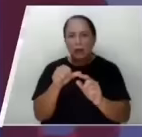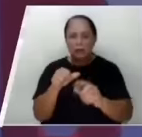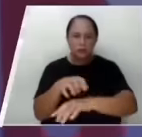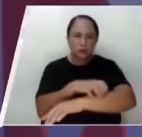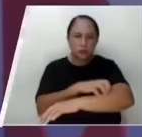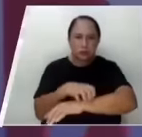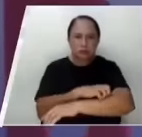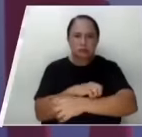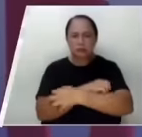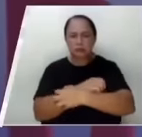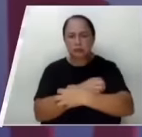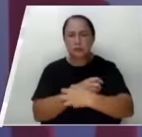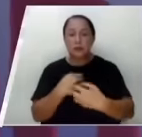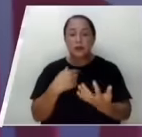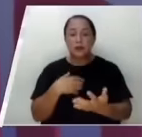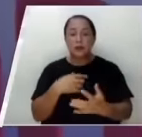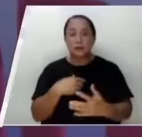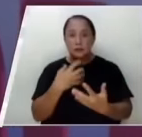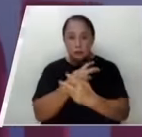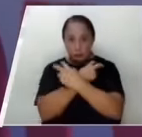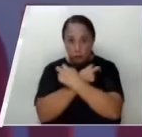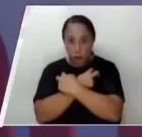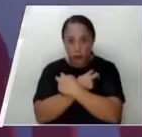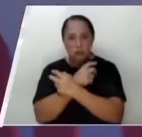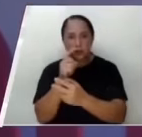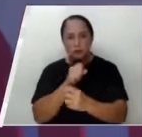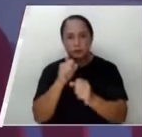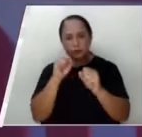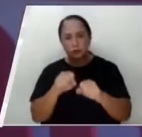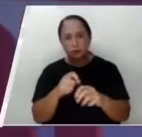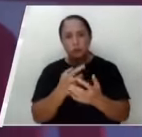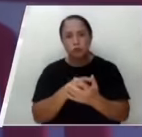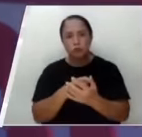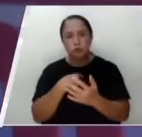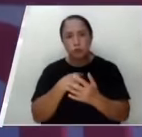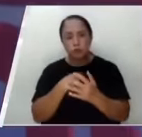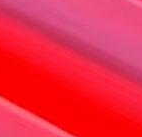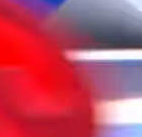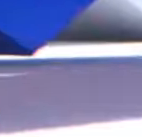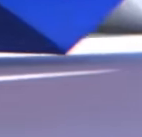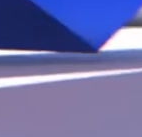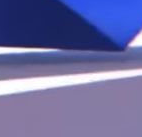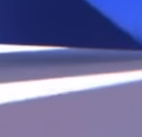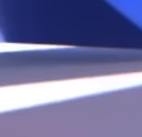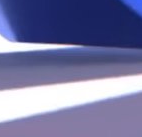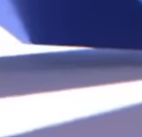dikya. Ayon sa mga eksperto, ang mga pwedeng first aid sa pagtutok ni Sandra Aguinaldo.